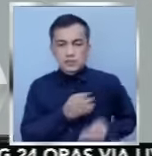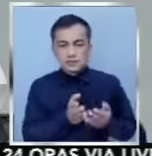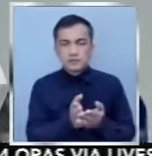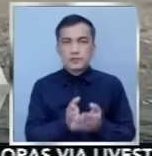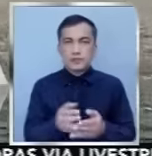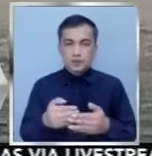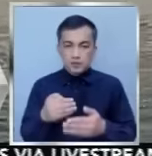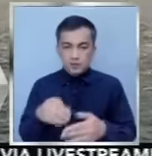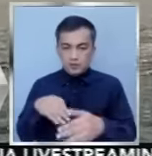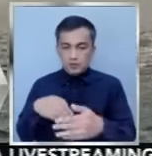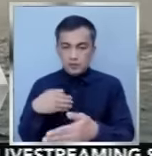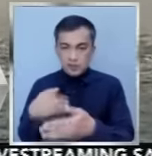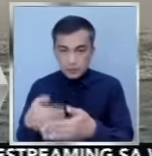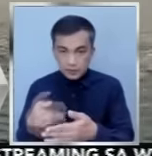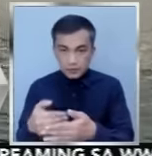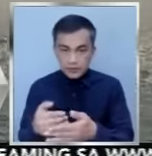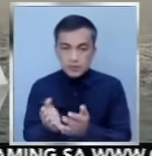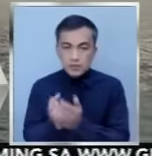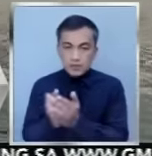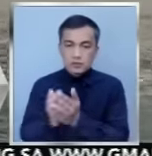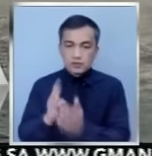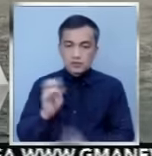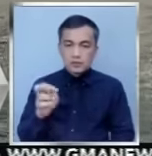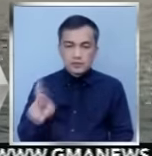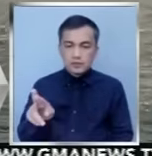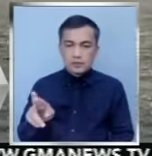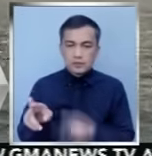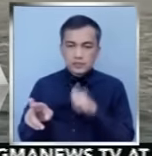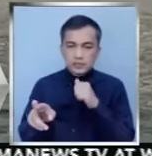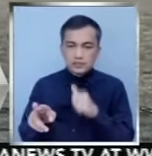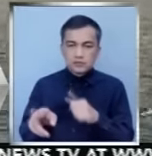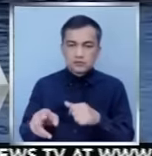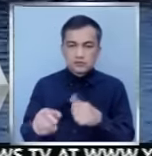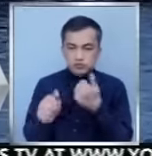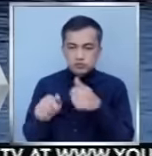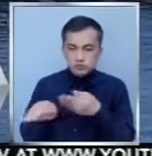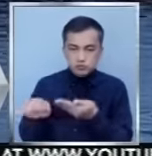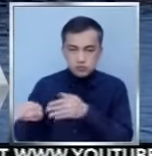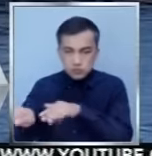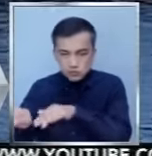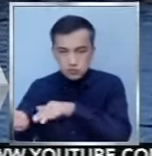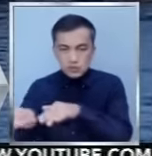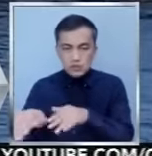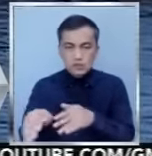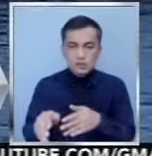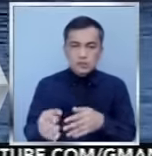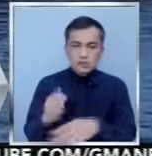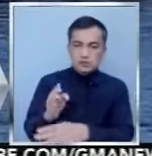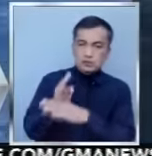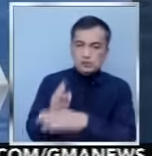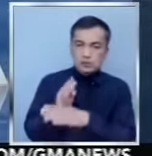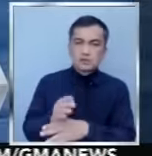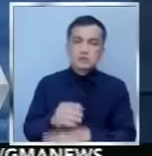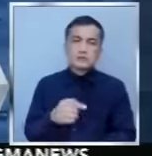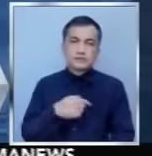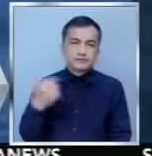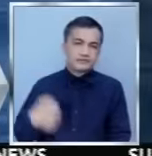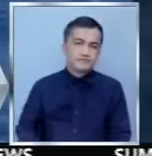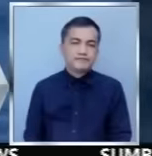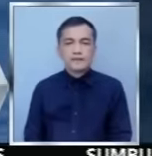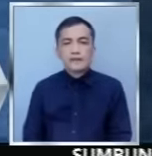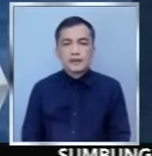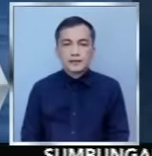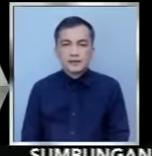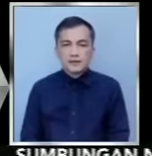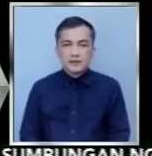scar boro ang mga barko ng bfar hindi na ito tinigil buntutan at harangin ng China coastguard parang patintero